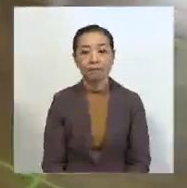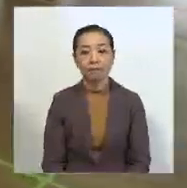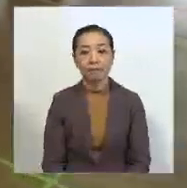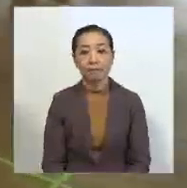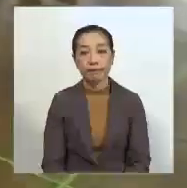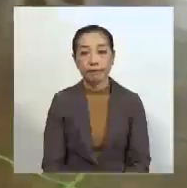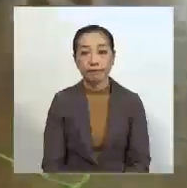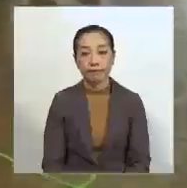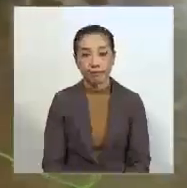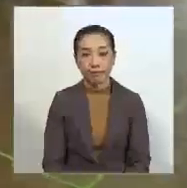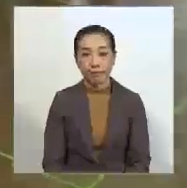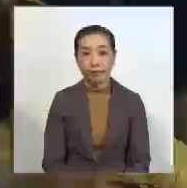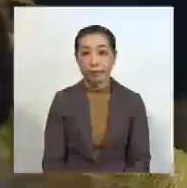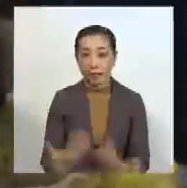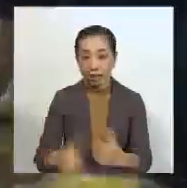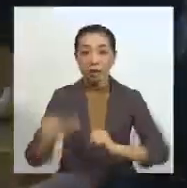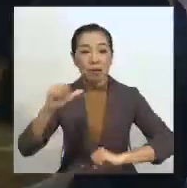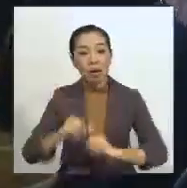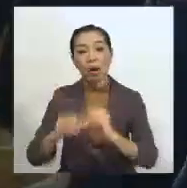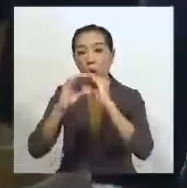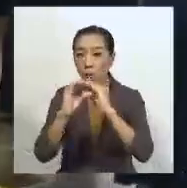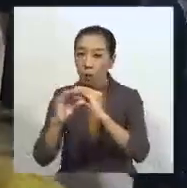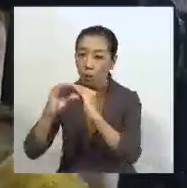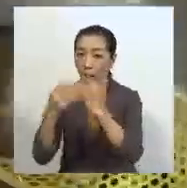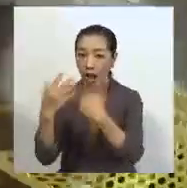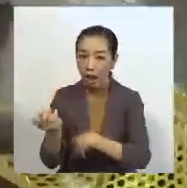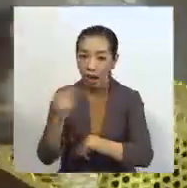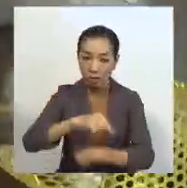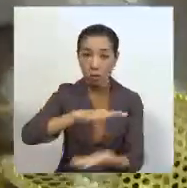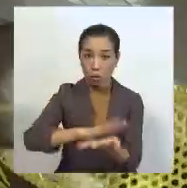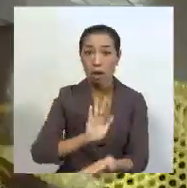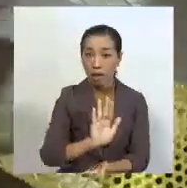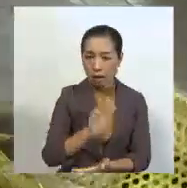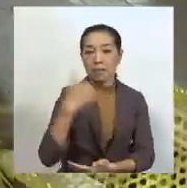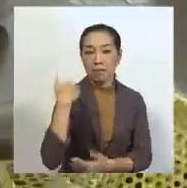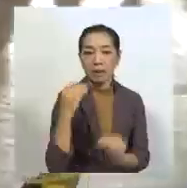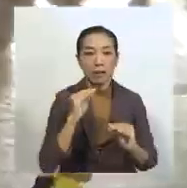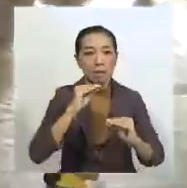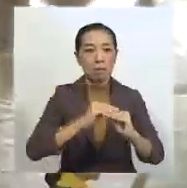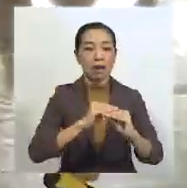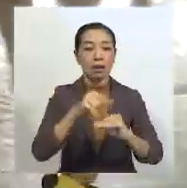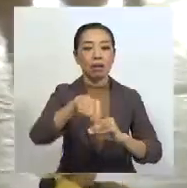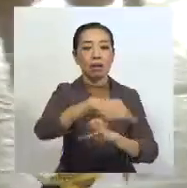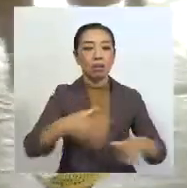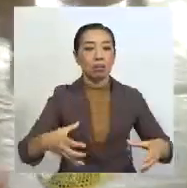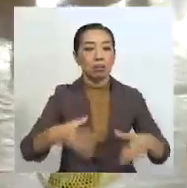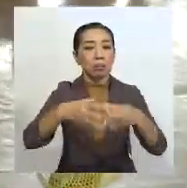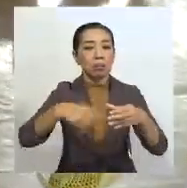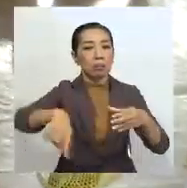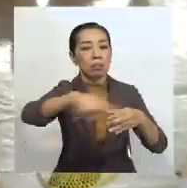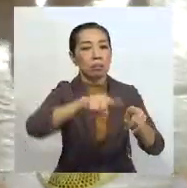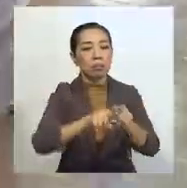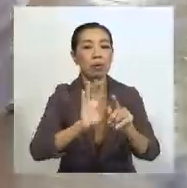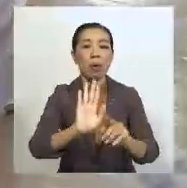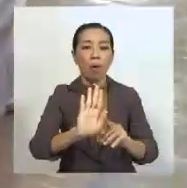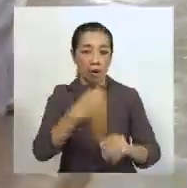ไม่ใช่แค่วงดุริยางค์เท่านั้นที่จะมีการแสดงต่อหน้าพระพักตร์แต่โรงเรียนเซนต์โยเซฟคอนแวนต์ยังเป็นหนึ่งในเครือคณะพัคคินีเซนต์ปอลเดอช